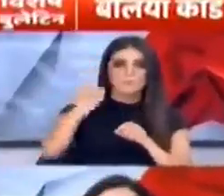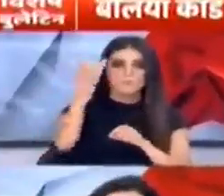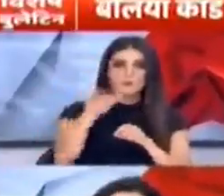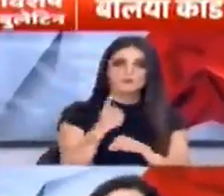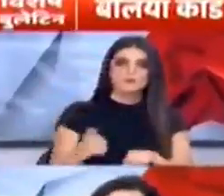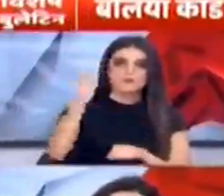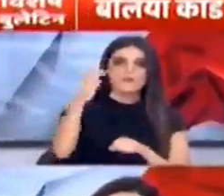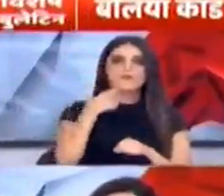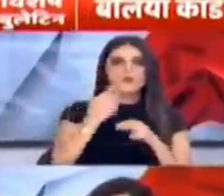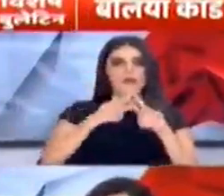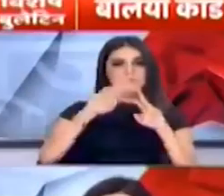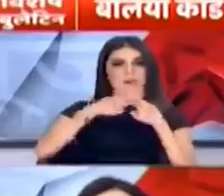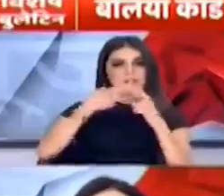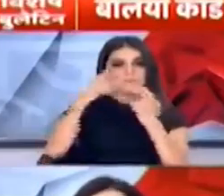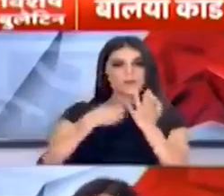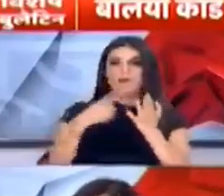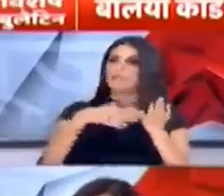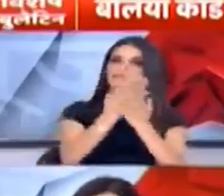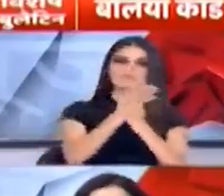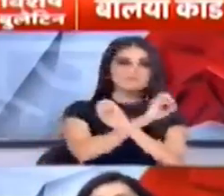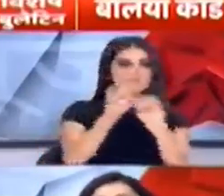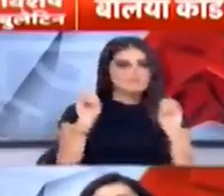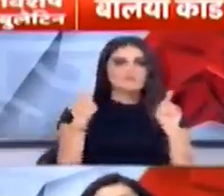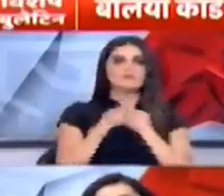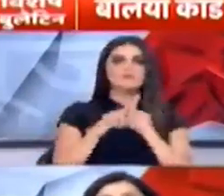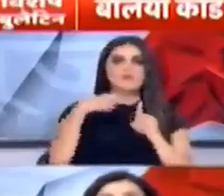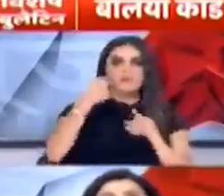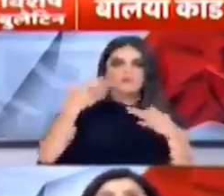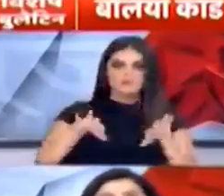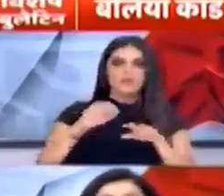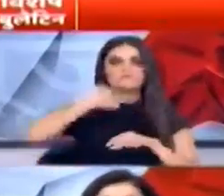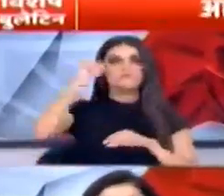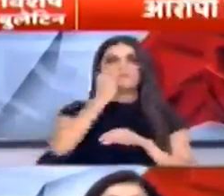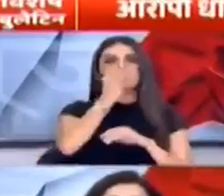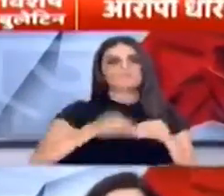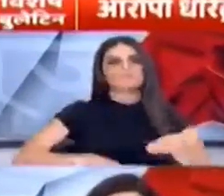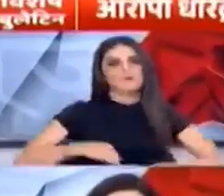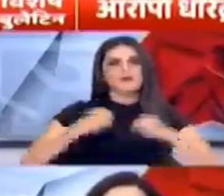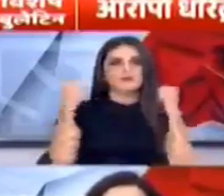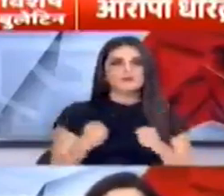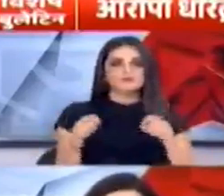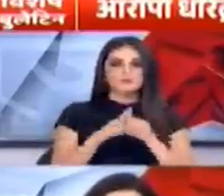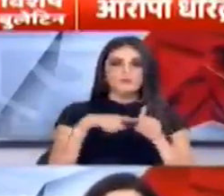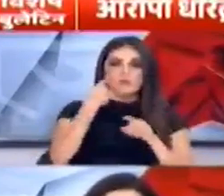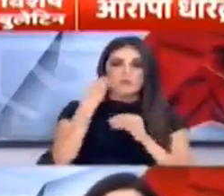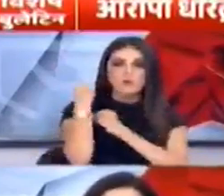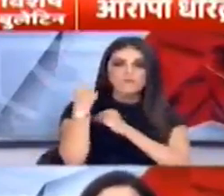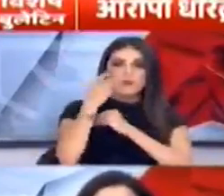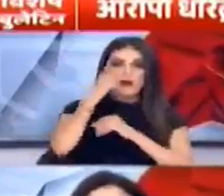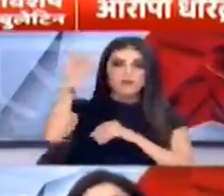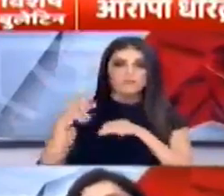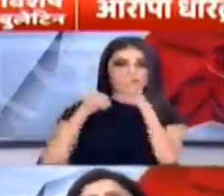है, अगर एफआईआर दर्ज नहीं हुई तो वो अनशन करेंगे। आरोपी धीरेंद्र सिंह